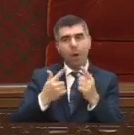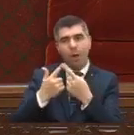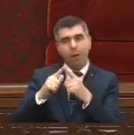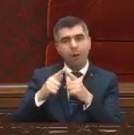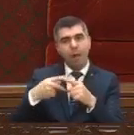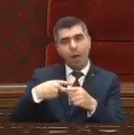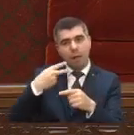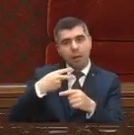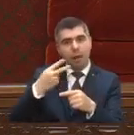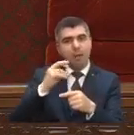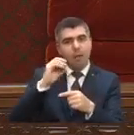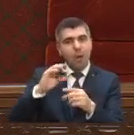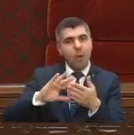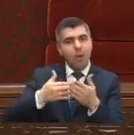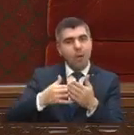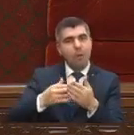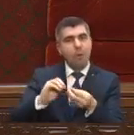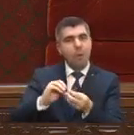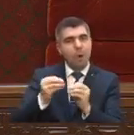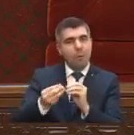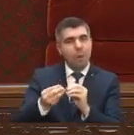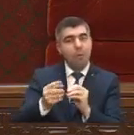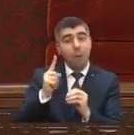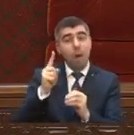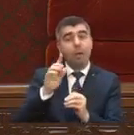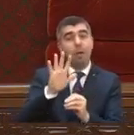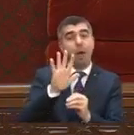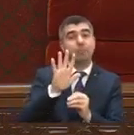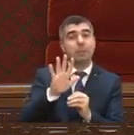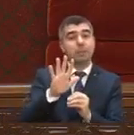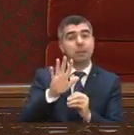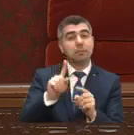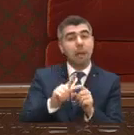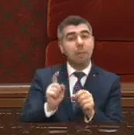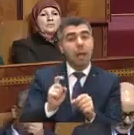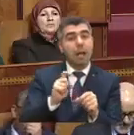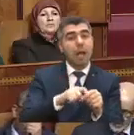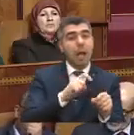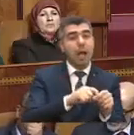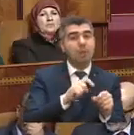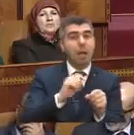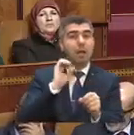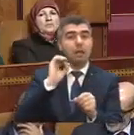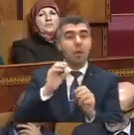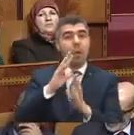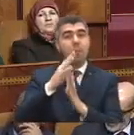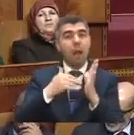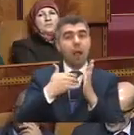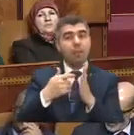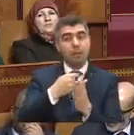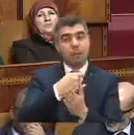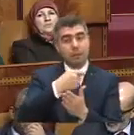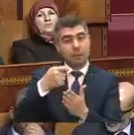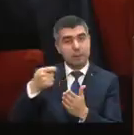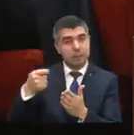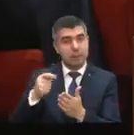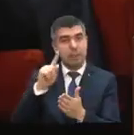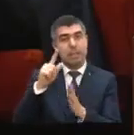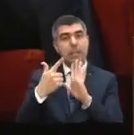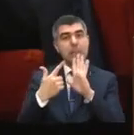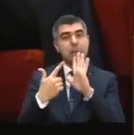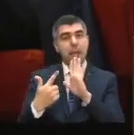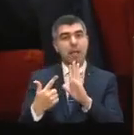هي عالقه، الحوالي 51 هيئه اللي توصلت بهذا العقد ديال البرنامج، 17 اللي جاوبوا من